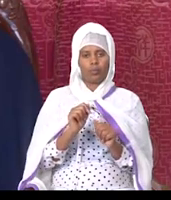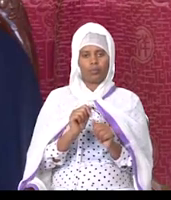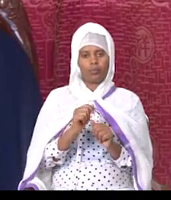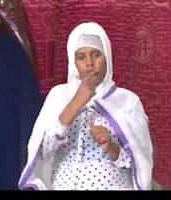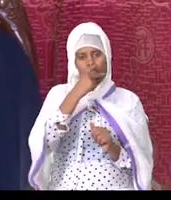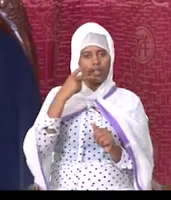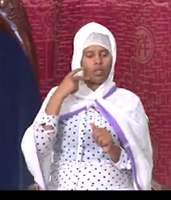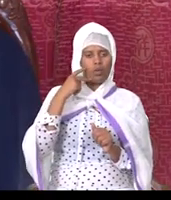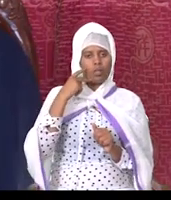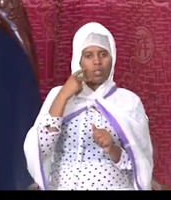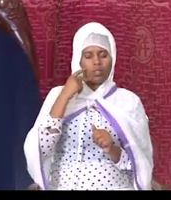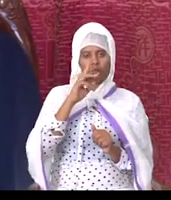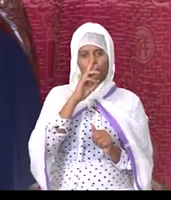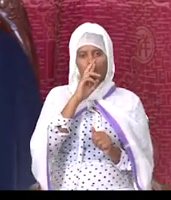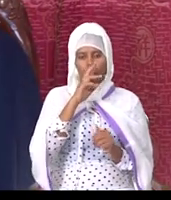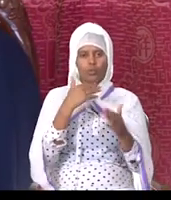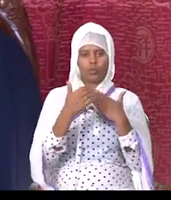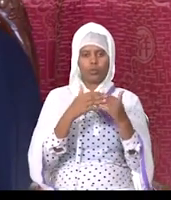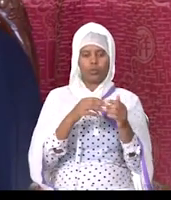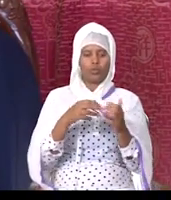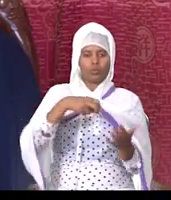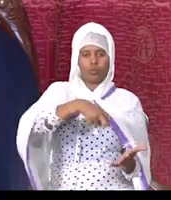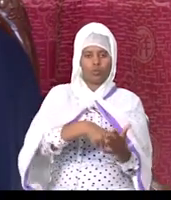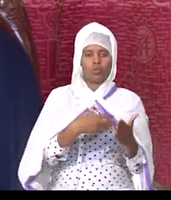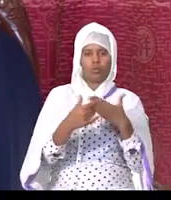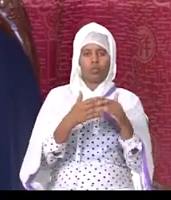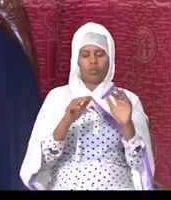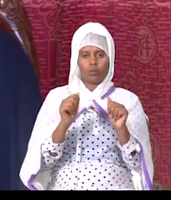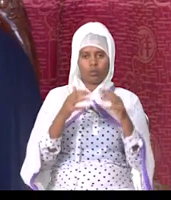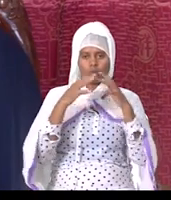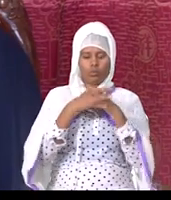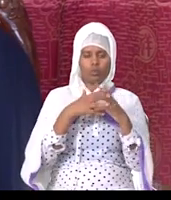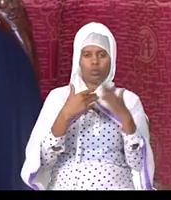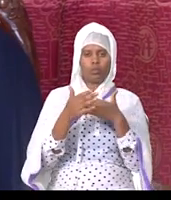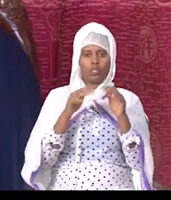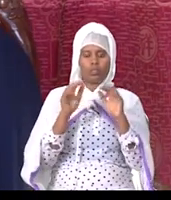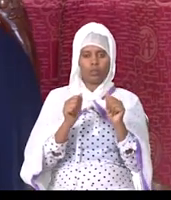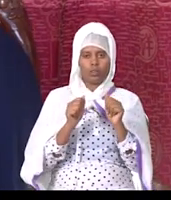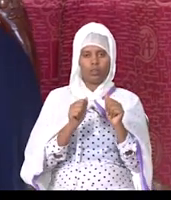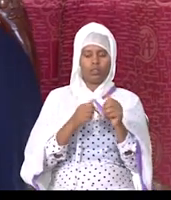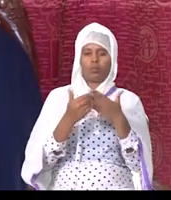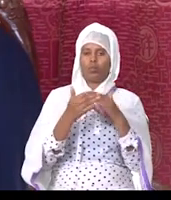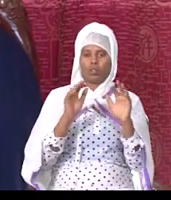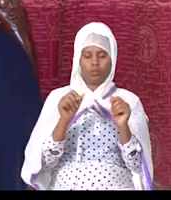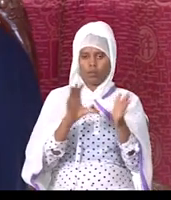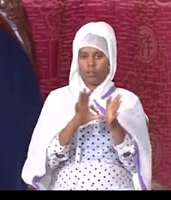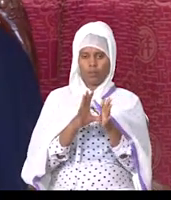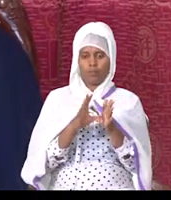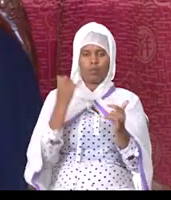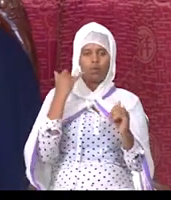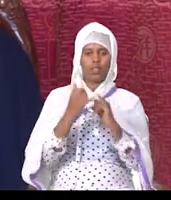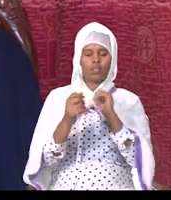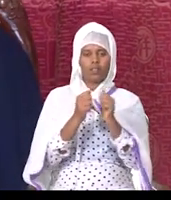ኮይኖም እስራኤላውያን ኣብ ኦሪት ዝፀምዎ ዝነበሩ ጾም፣ ዝሰግድዎ ዝነበሩ ስግደት፣ ዝፅልይዎ ዝነበሩ ጸሎት የካይዱ ነይሮም እዩ